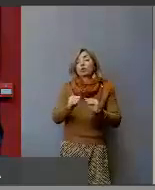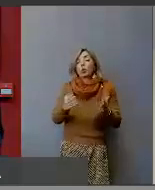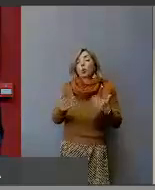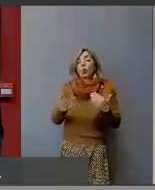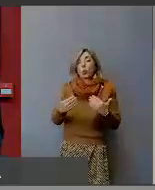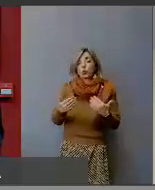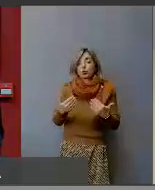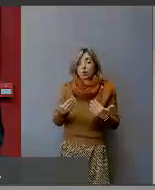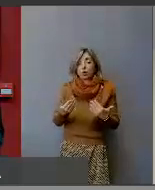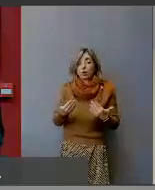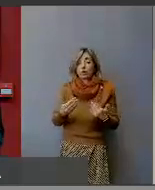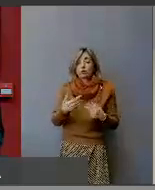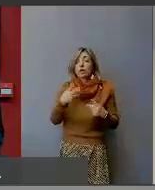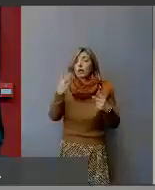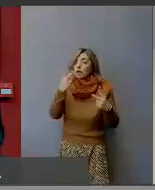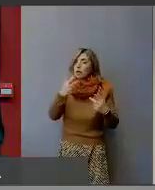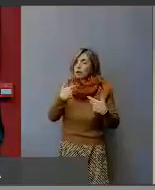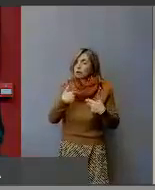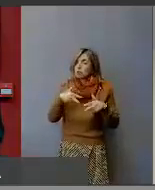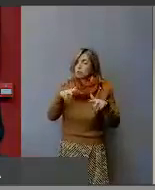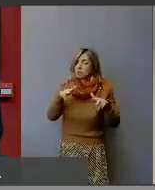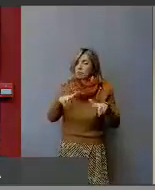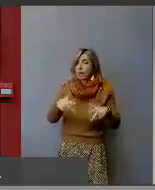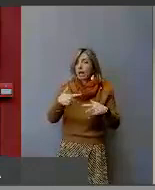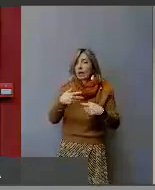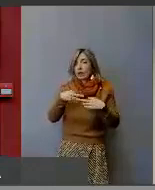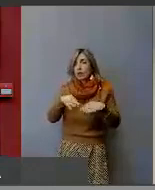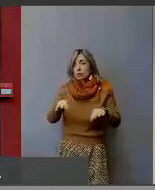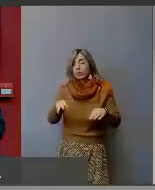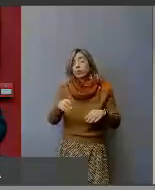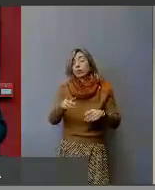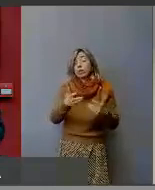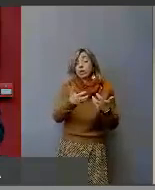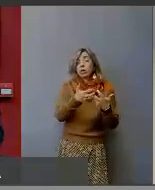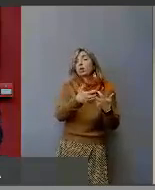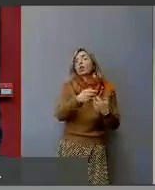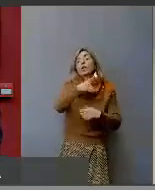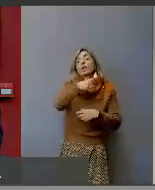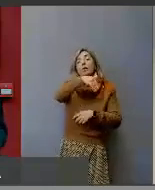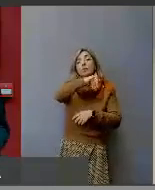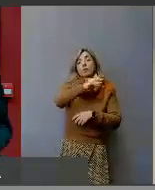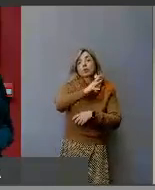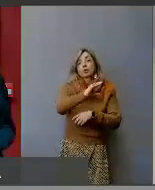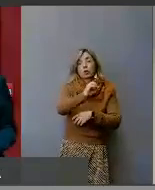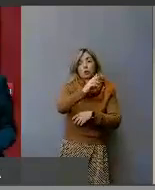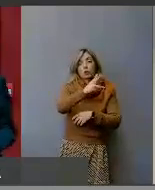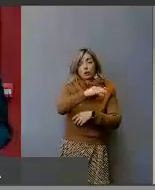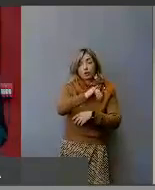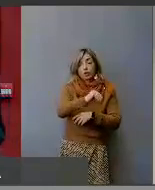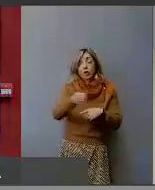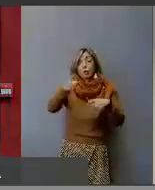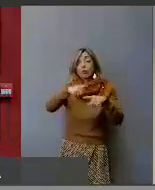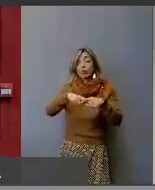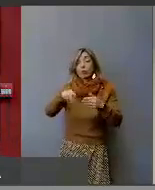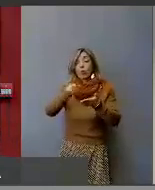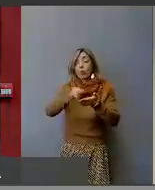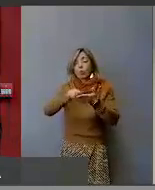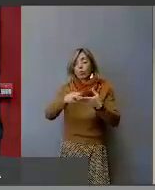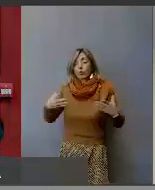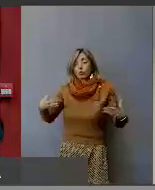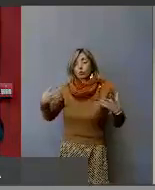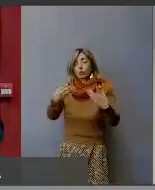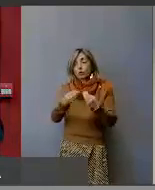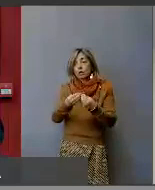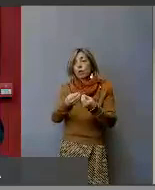confermo già la disponibilità del collega picciocchi degli uffici effettuare poi avere una commissione proprio sul sul tema